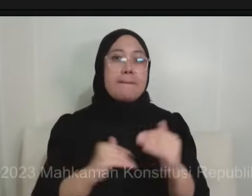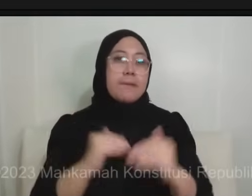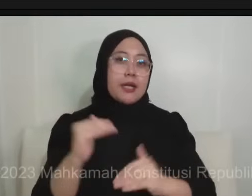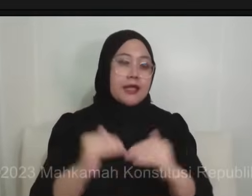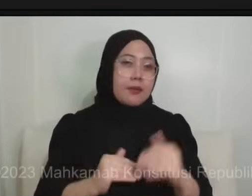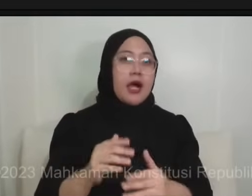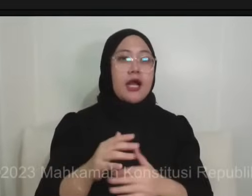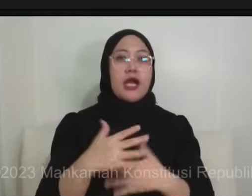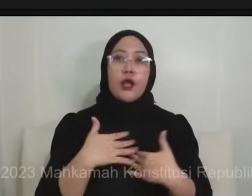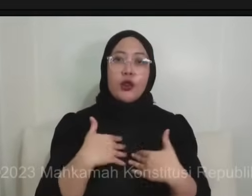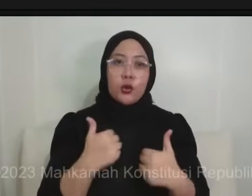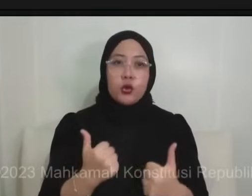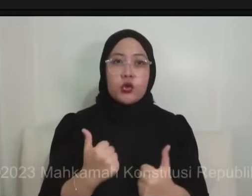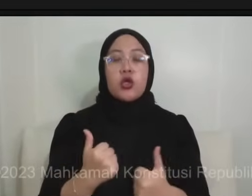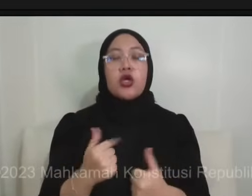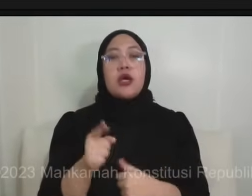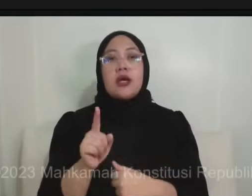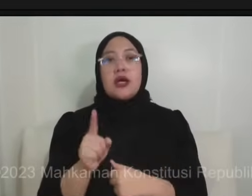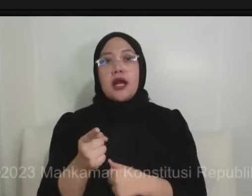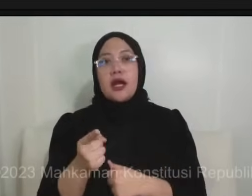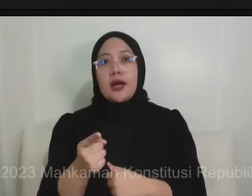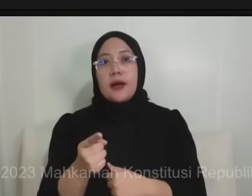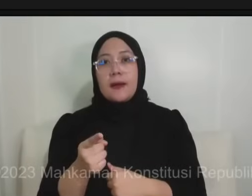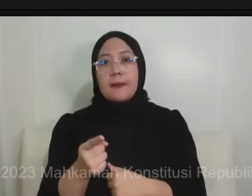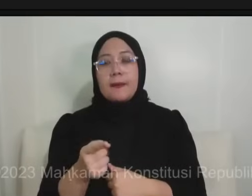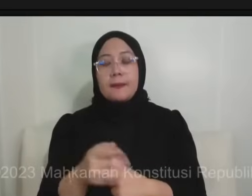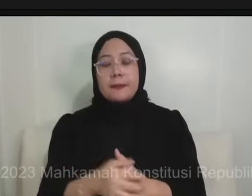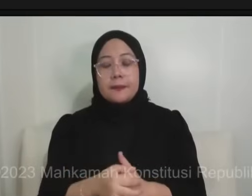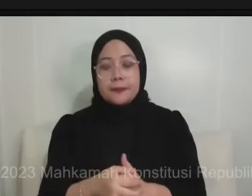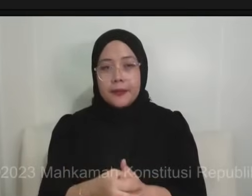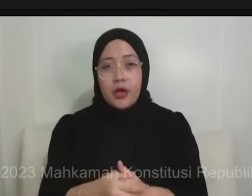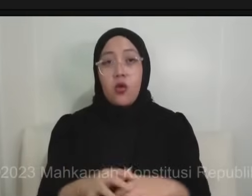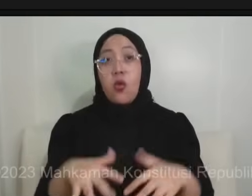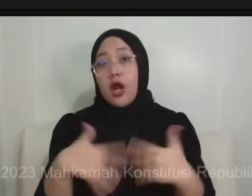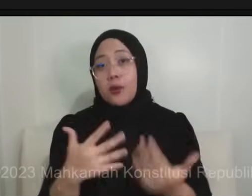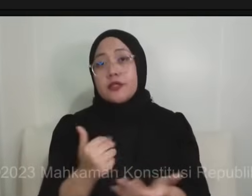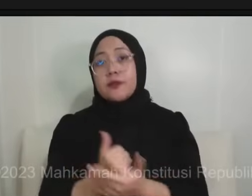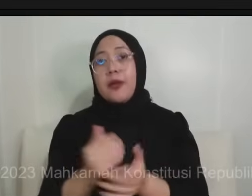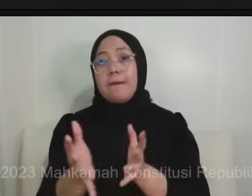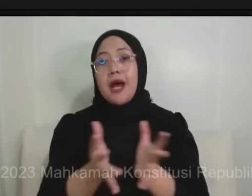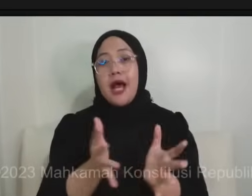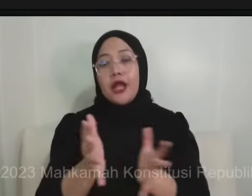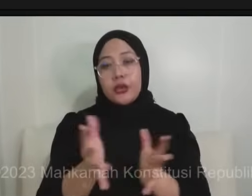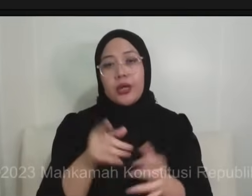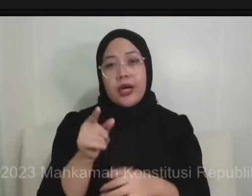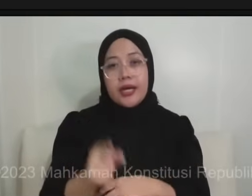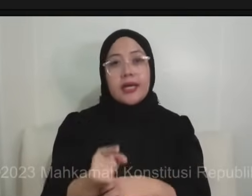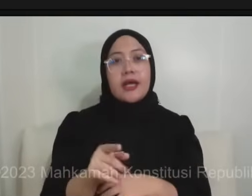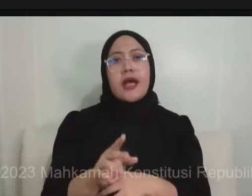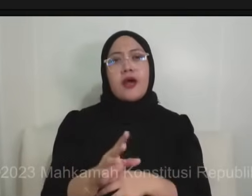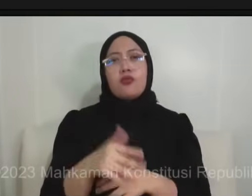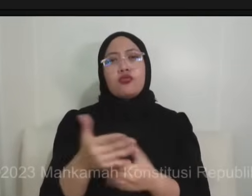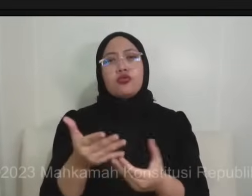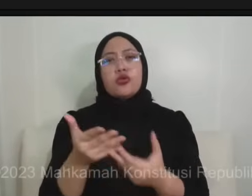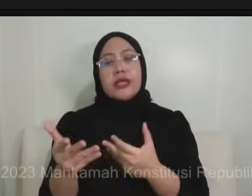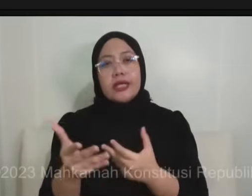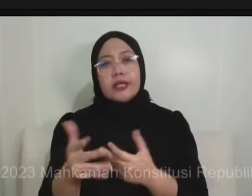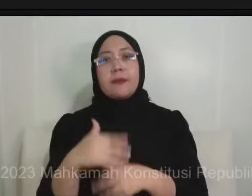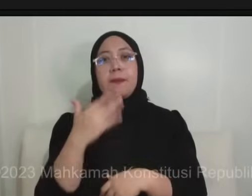dan jarni secara eksante meskipun pengaturan mengenai hal-hal ini tidak jarang pula dilakukan